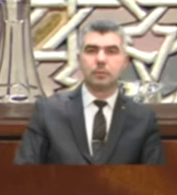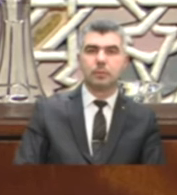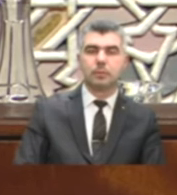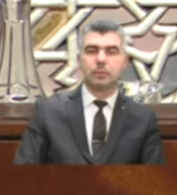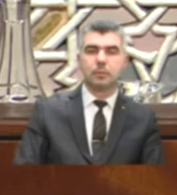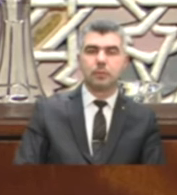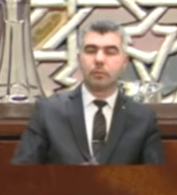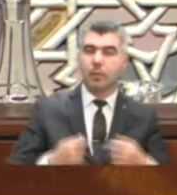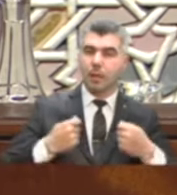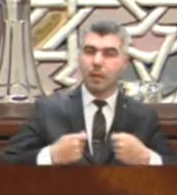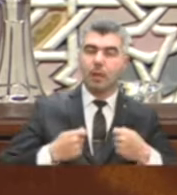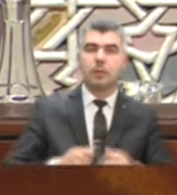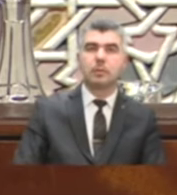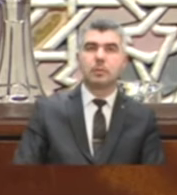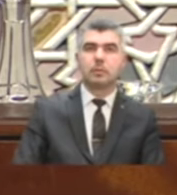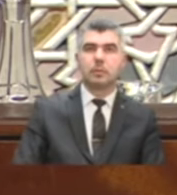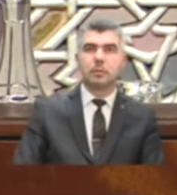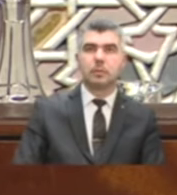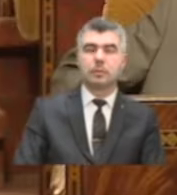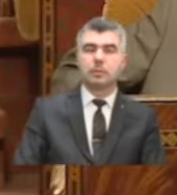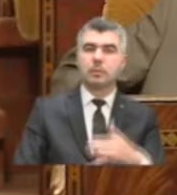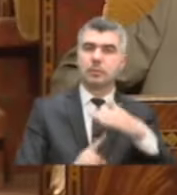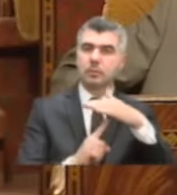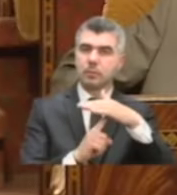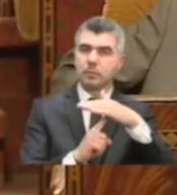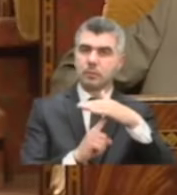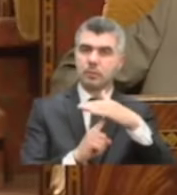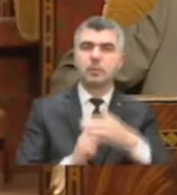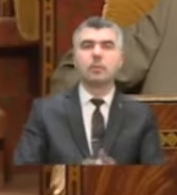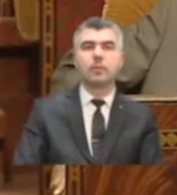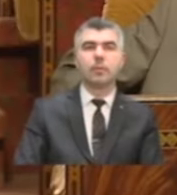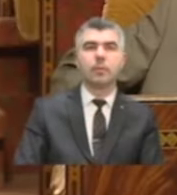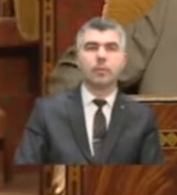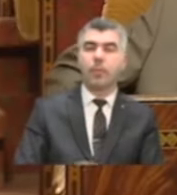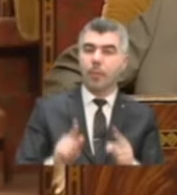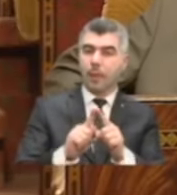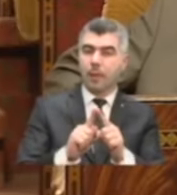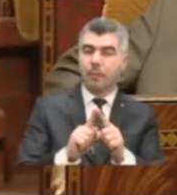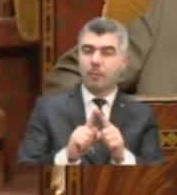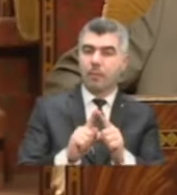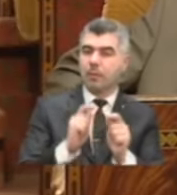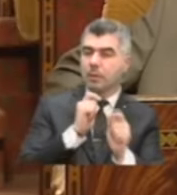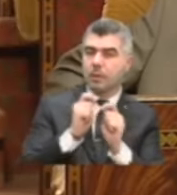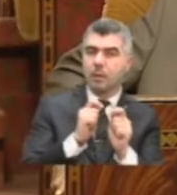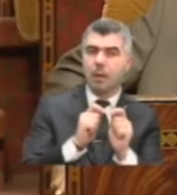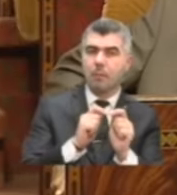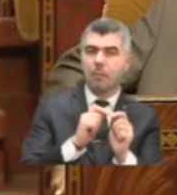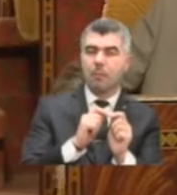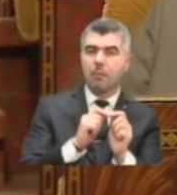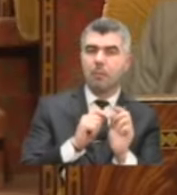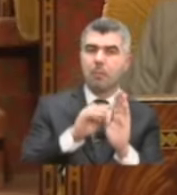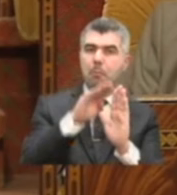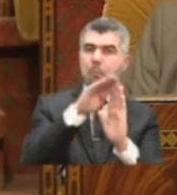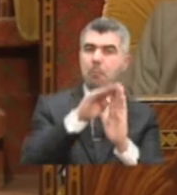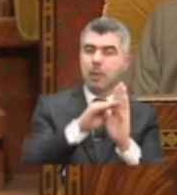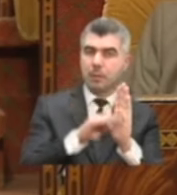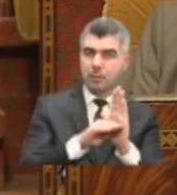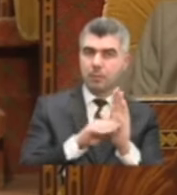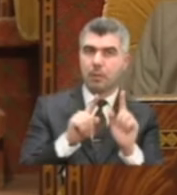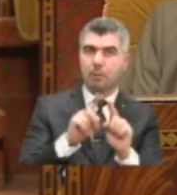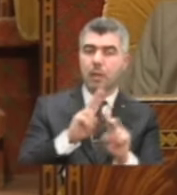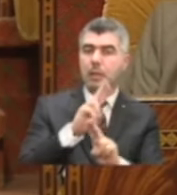السيد الرئيس، واحد الملتمس السيد الرئيس، ربما واش درتوه في المكتب. دابا السيده الوزيره عندها